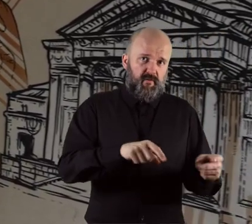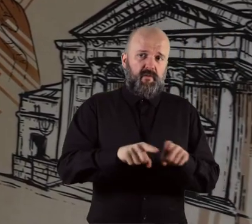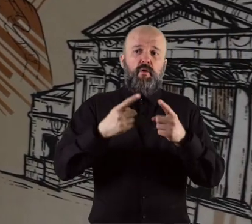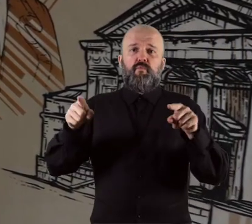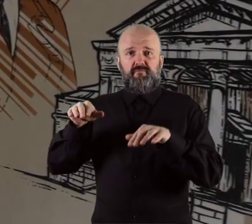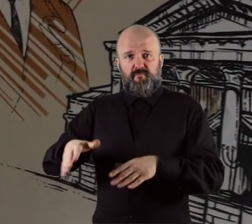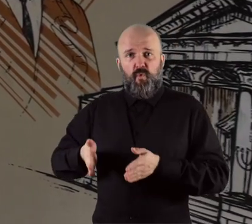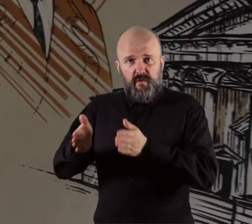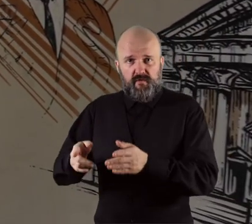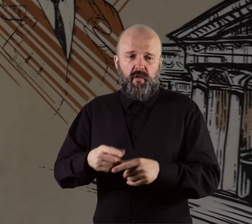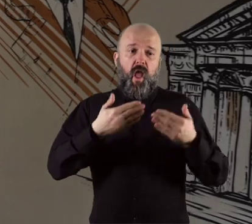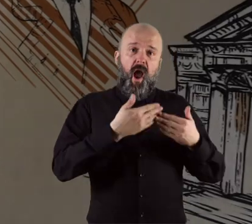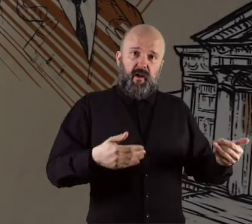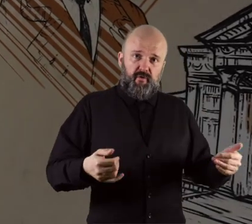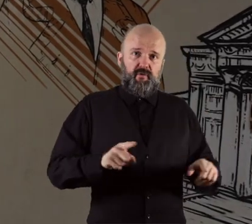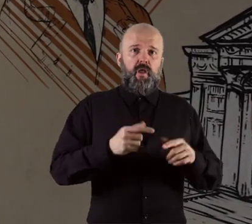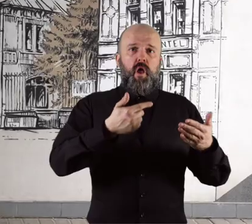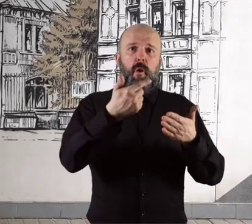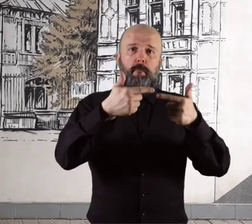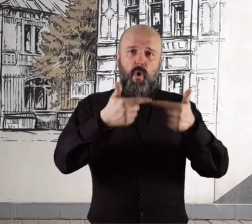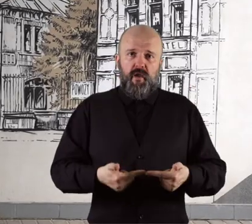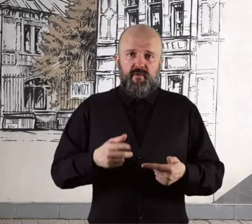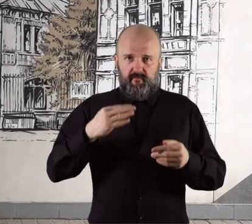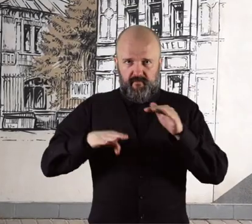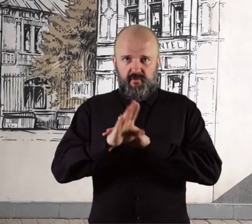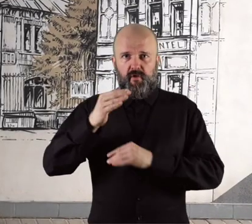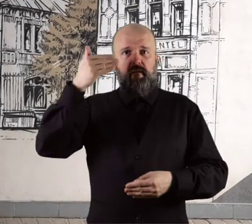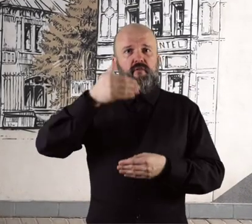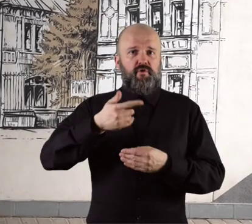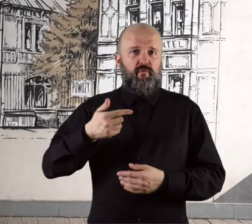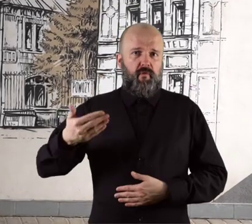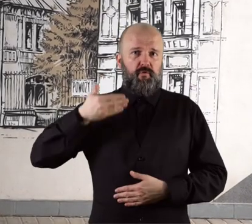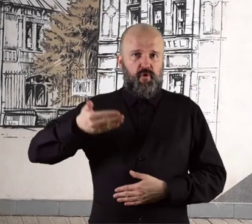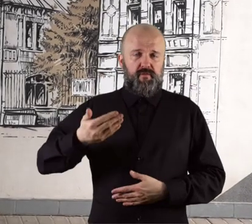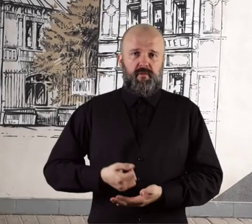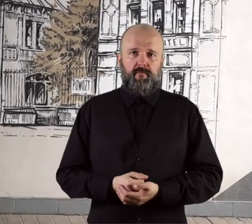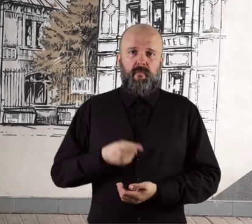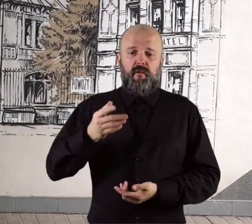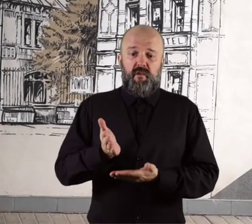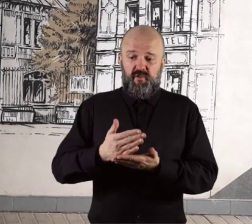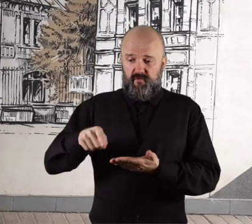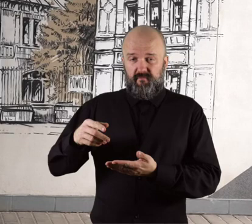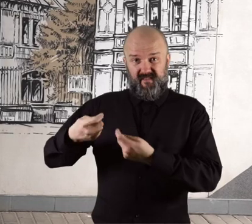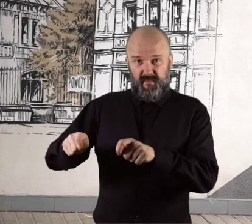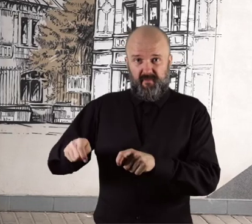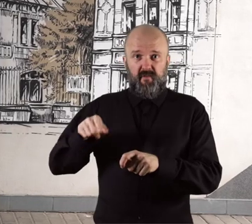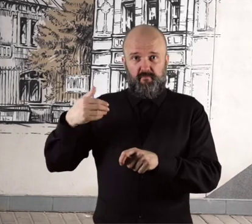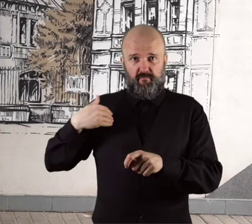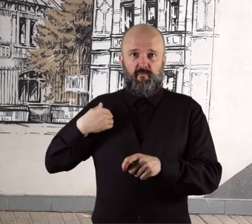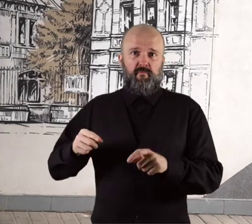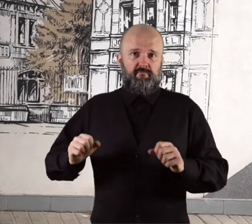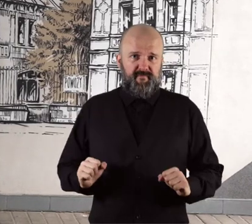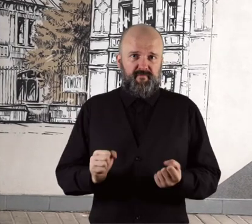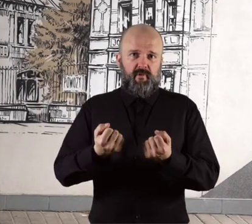Symfonicznej, muzycy uliczni, aktorzy dramatyczni i poeci występujący na wieczorkach autorskich. W dzielnicy zamkniętej działały teatry,